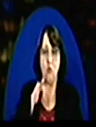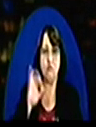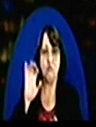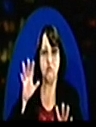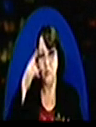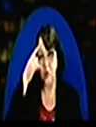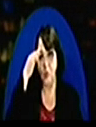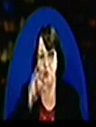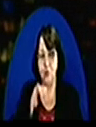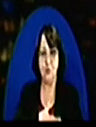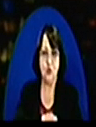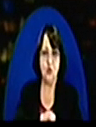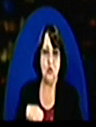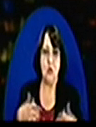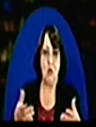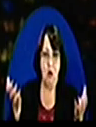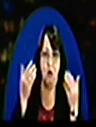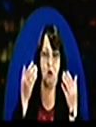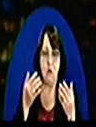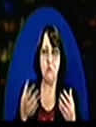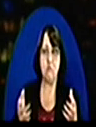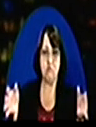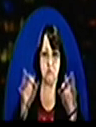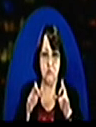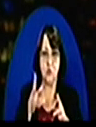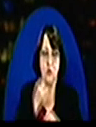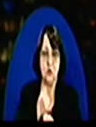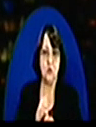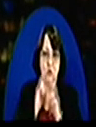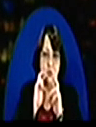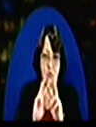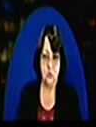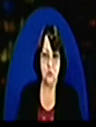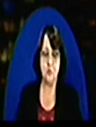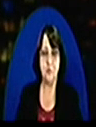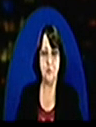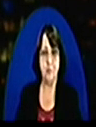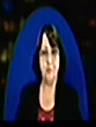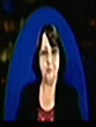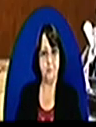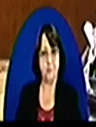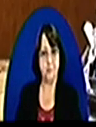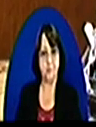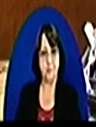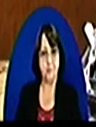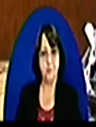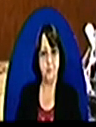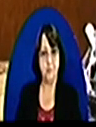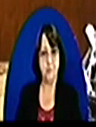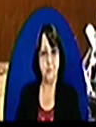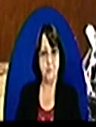орнуудаас Монгол иргэдэд татан авах ажлыг үргэлжлүүлнэ гэж онцгой комиссийн мэдээллээ.